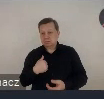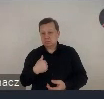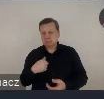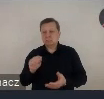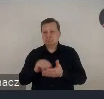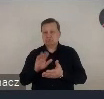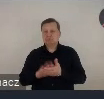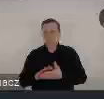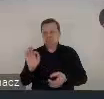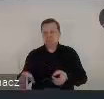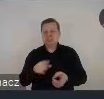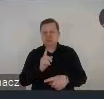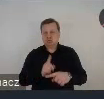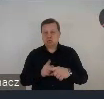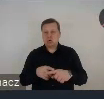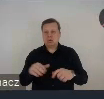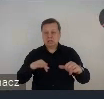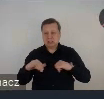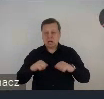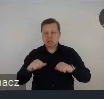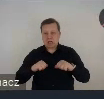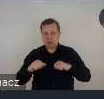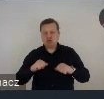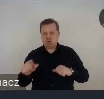wpisani członek zarządu,